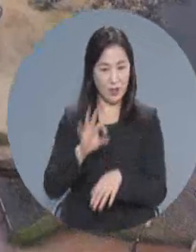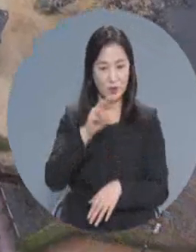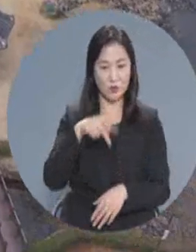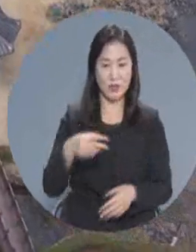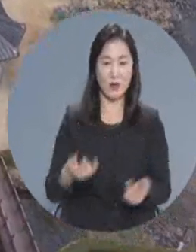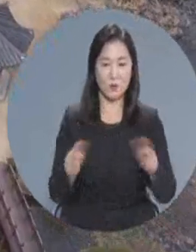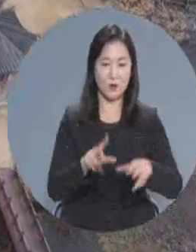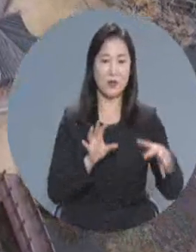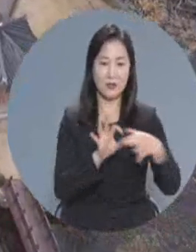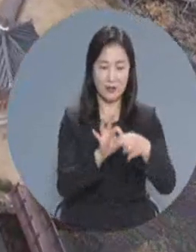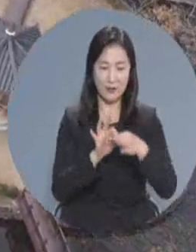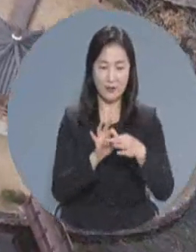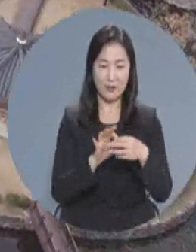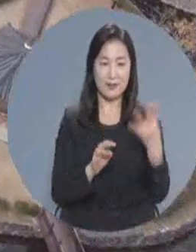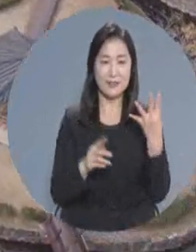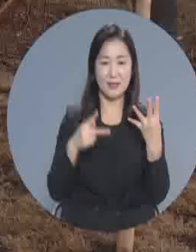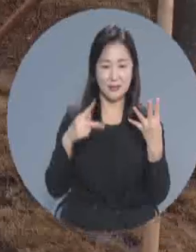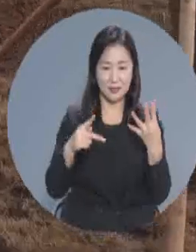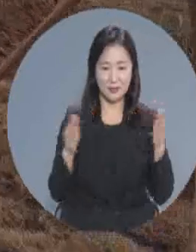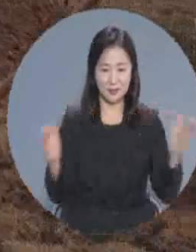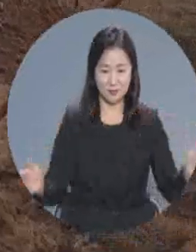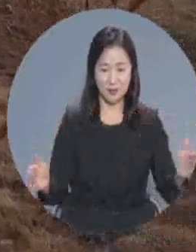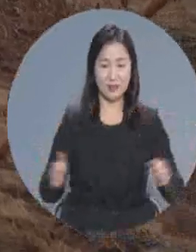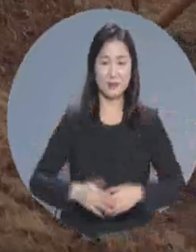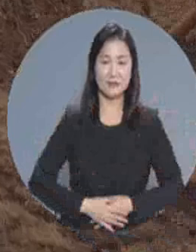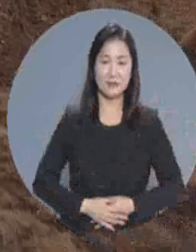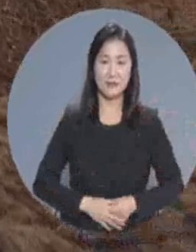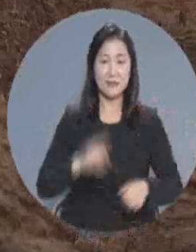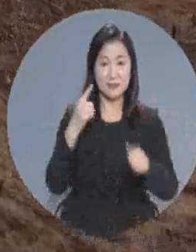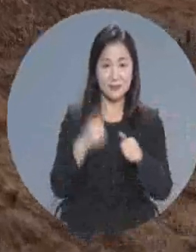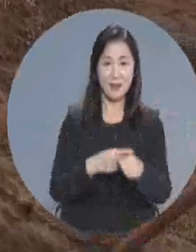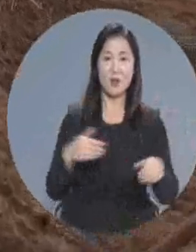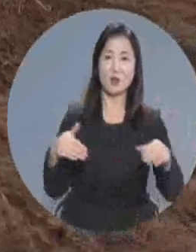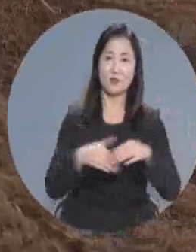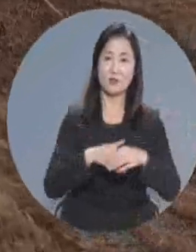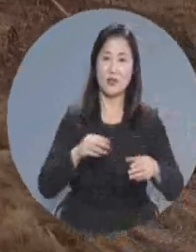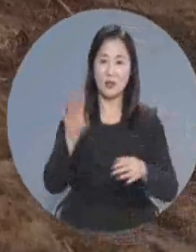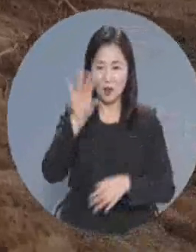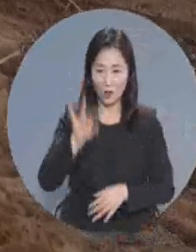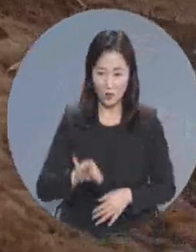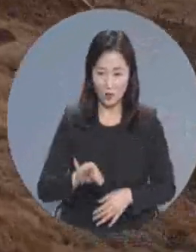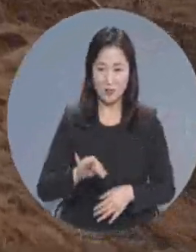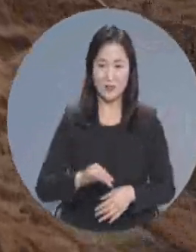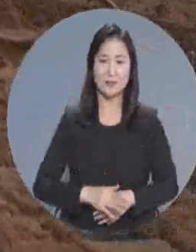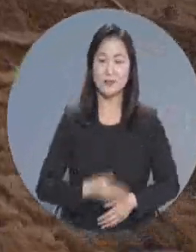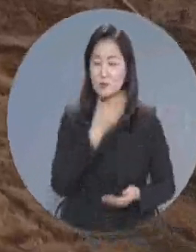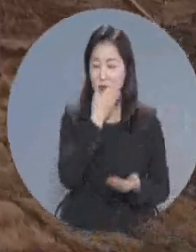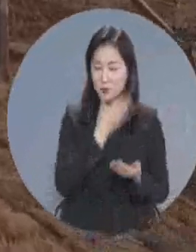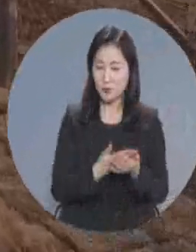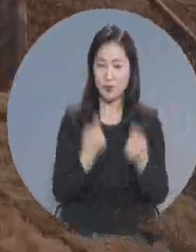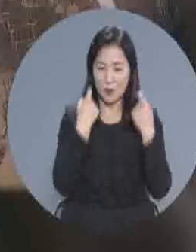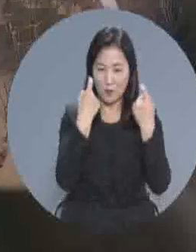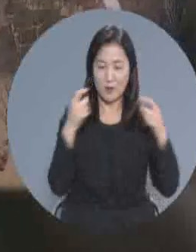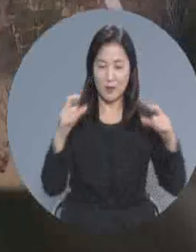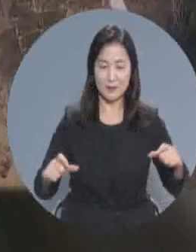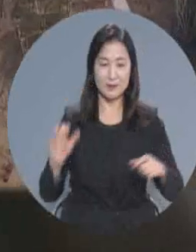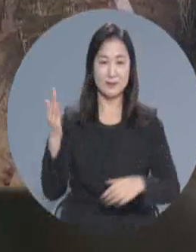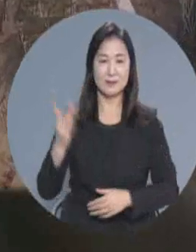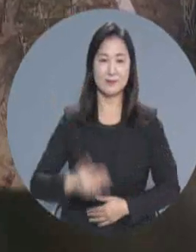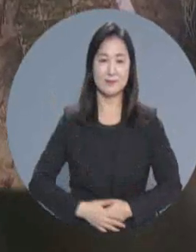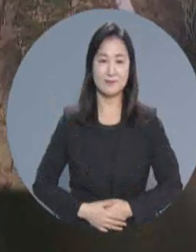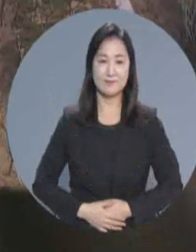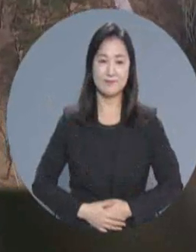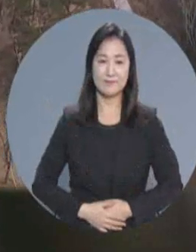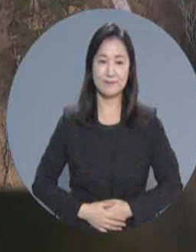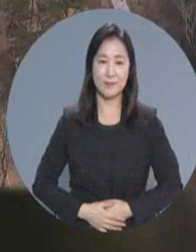이어지는 4km 구간의 폐선 부지가 생태와 문화가 어우러지는 하나의 축으로 완성된 겁니다. 우리 시